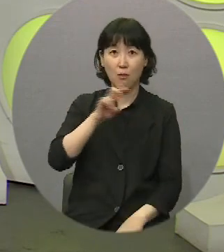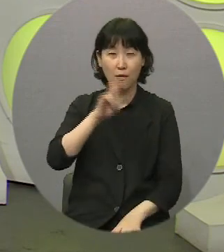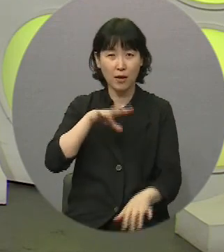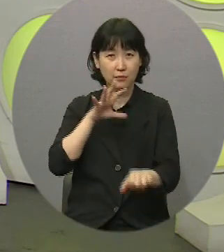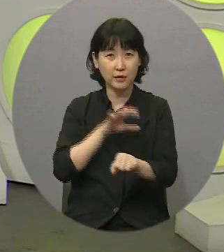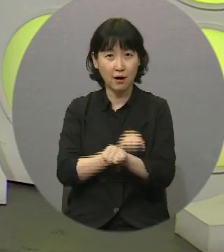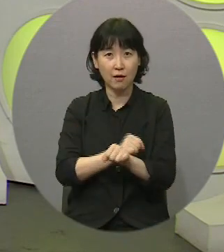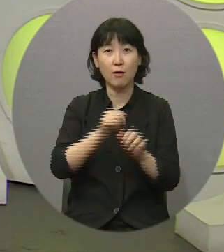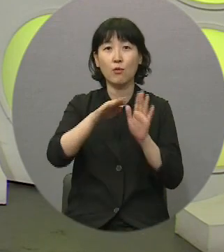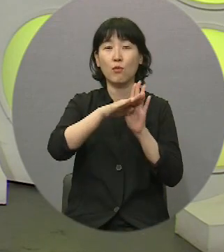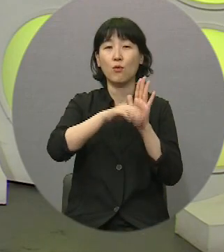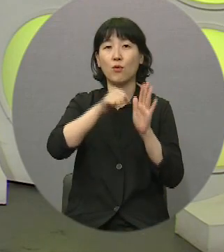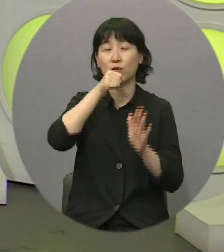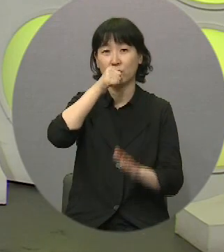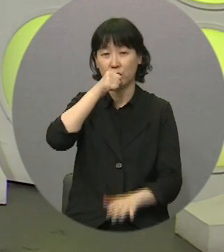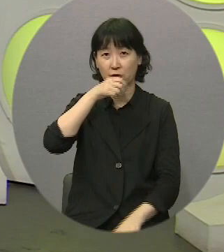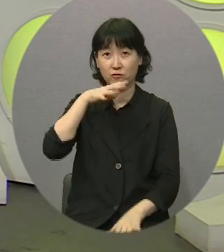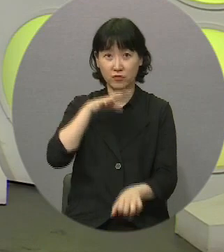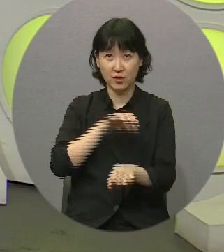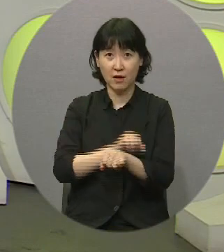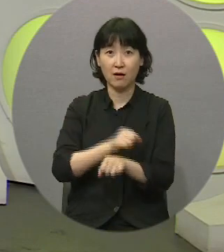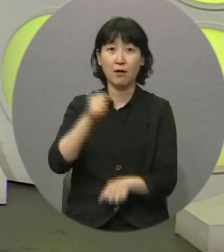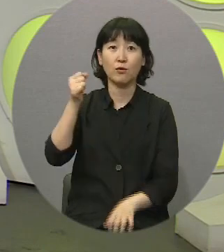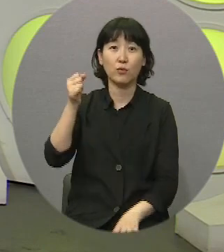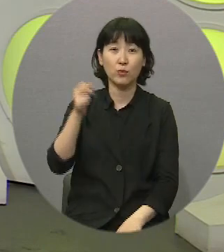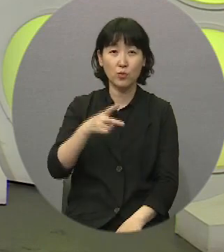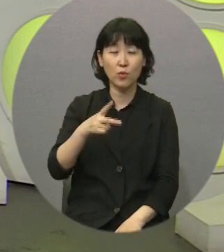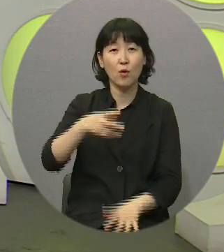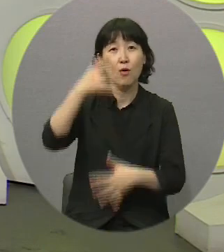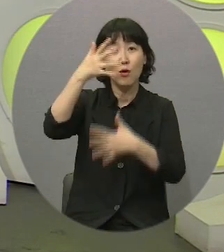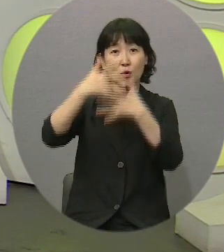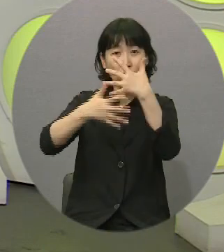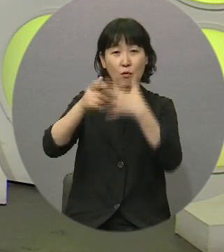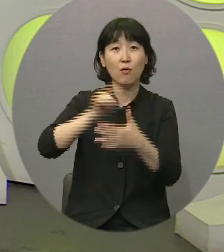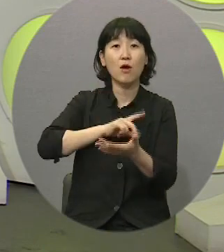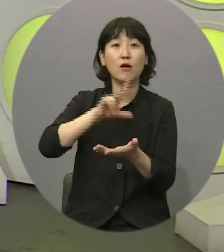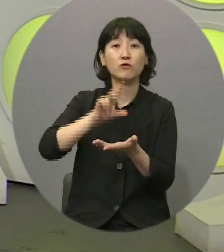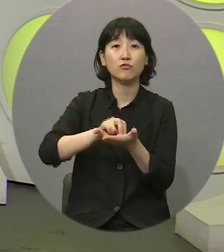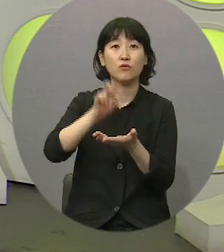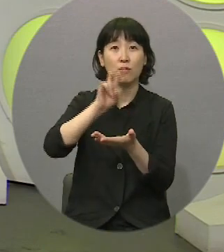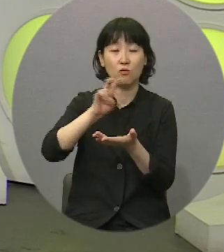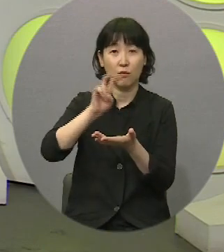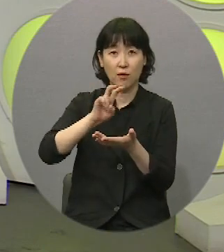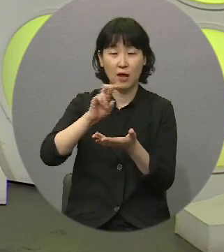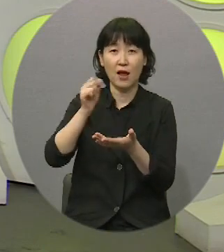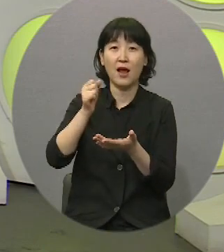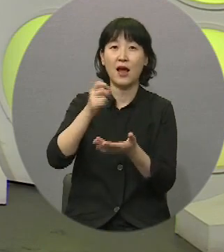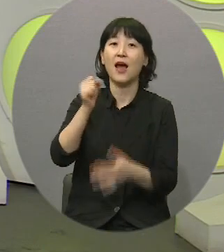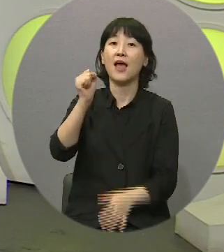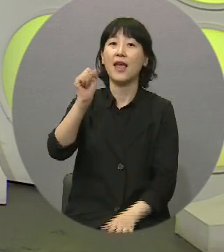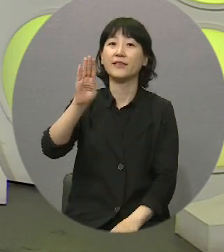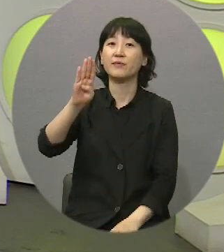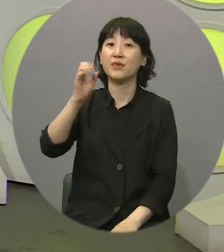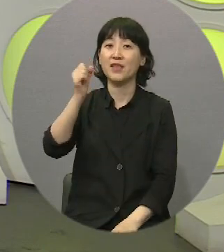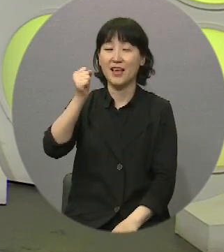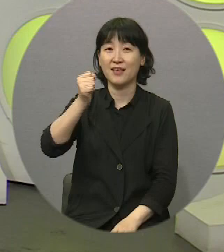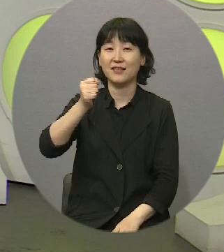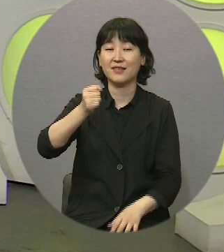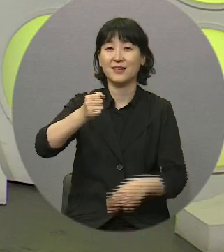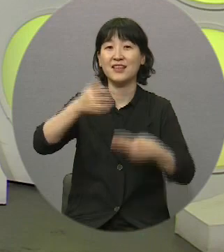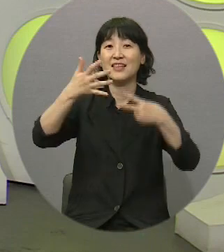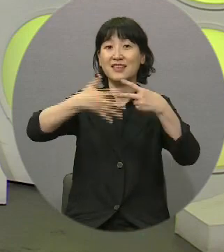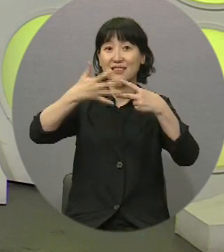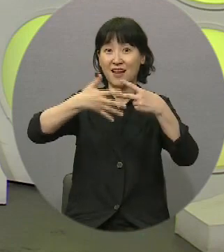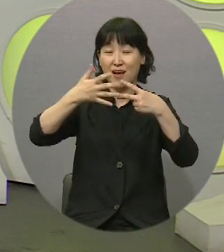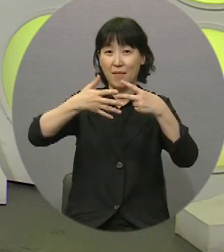네. OST 불러가지고 또 그 장안의 화제더라고요. 그랬죠. 네, SBS 네. 주말 드라마였죠. 네, 우리 갑순이라는